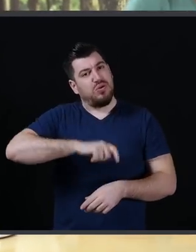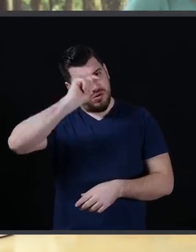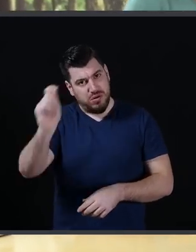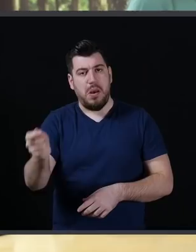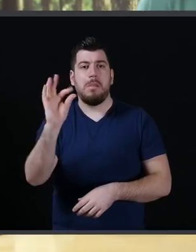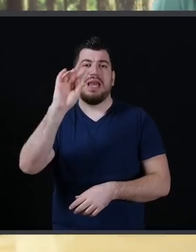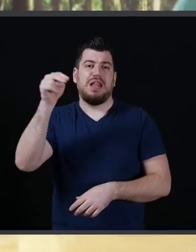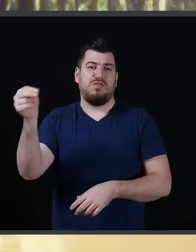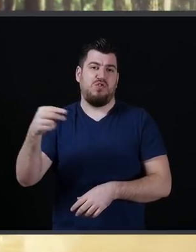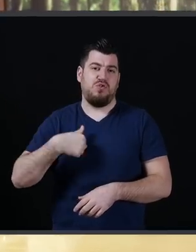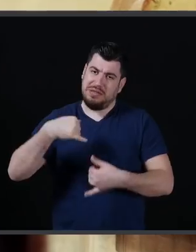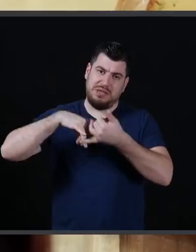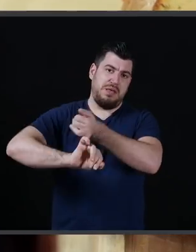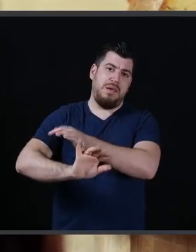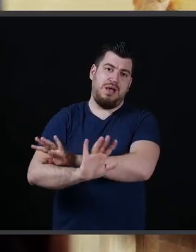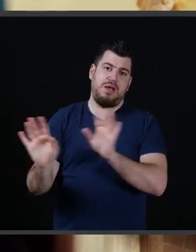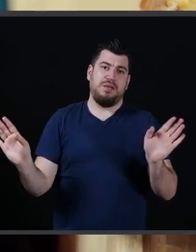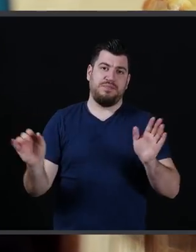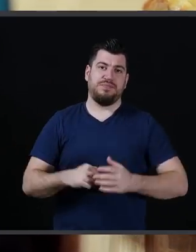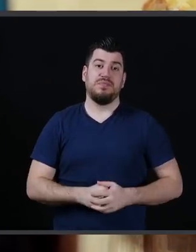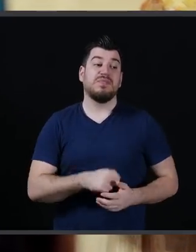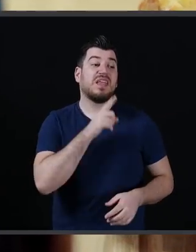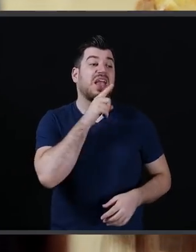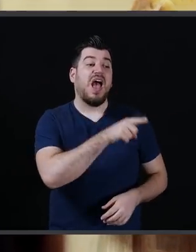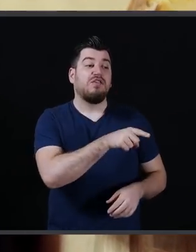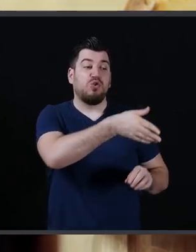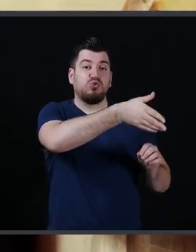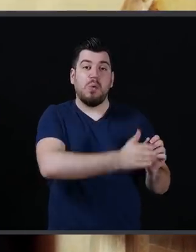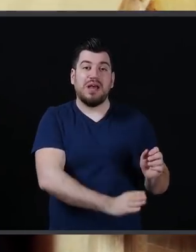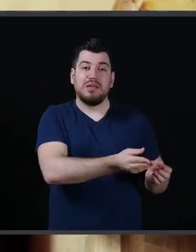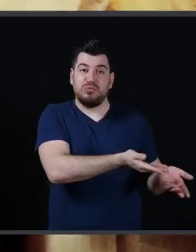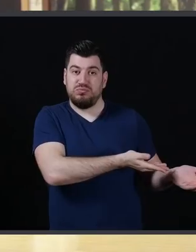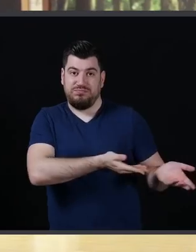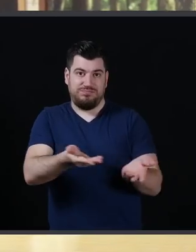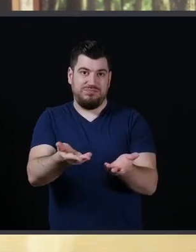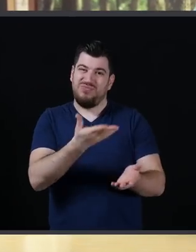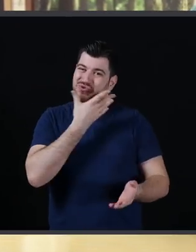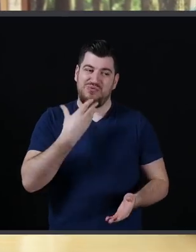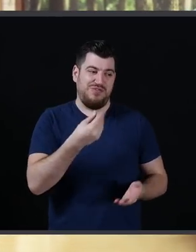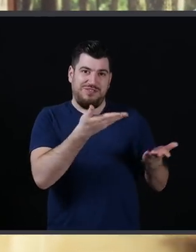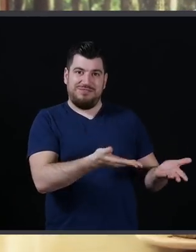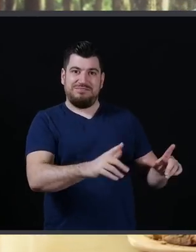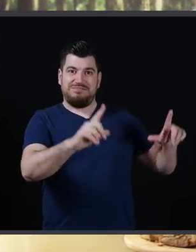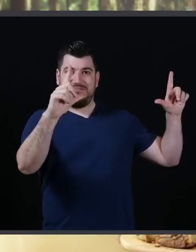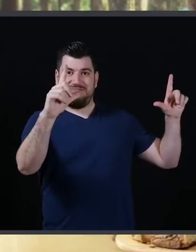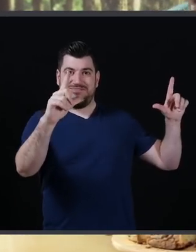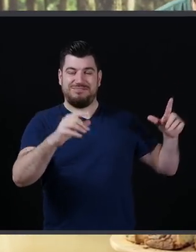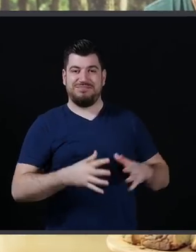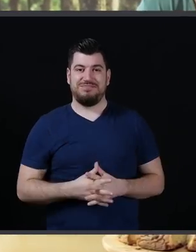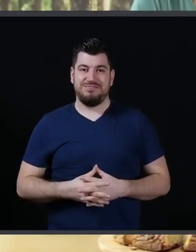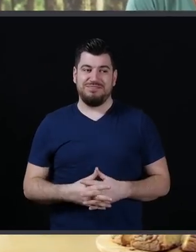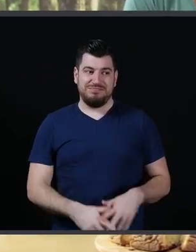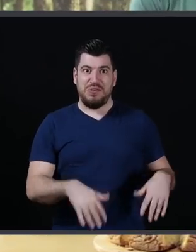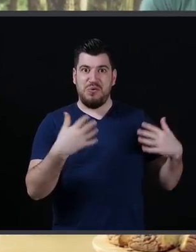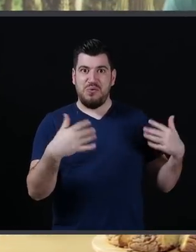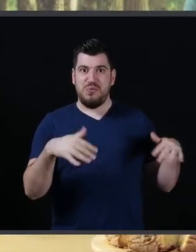Это то есть, что мы должны сэрвить. Считайте, что красиво мне кажется. О, ЛАЛА!